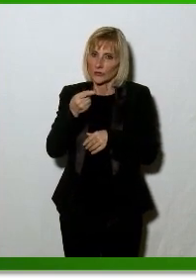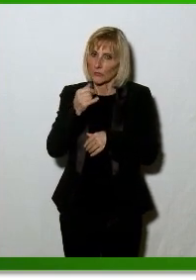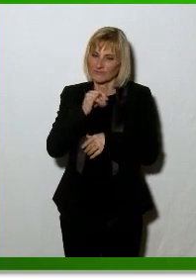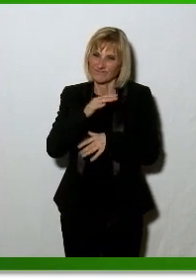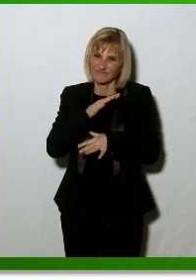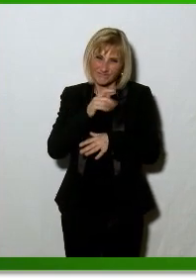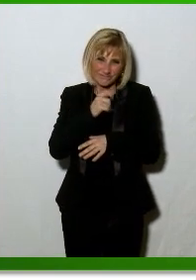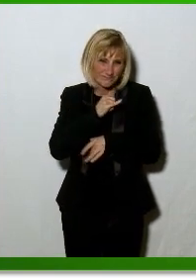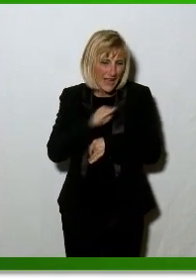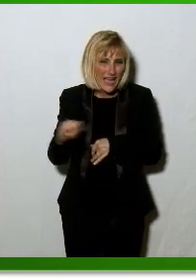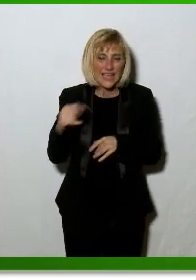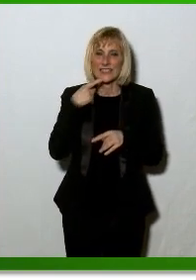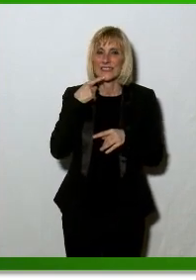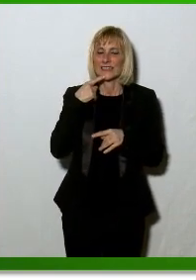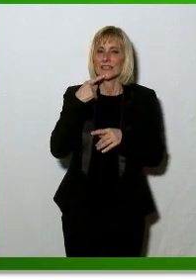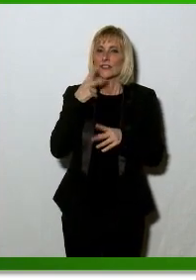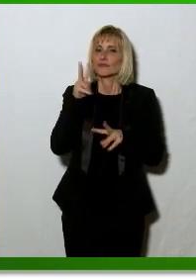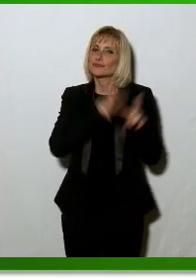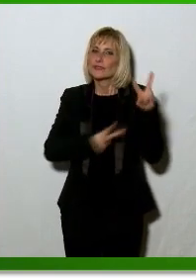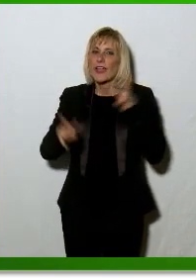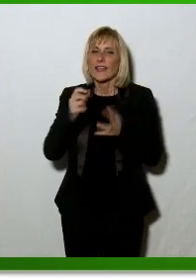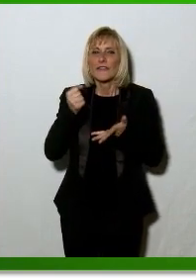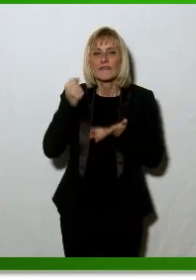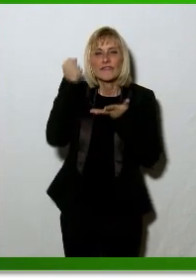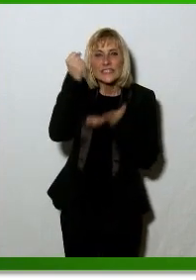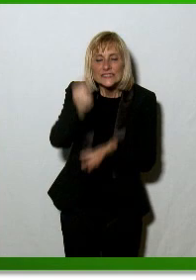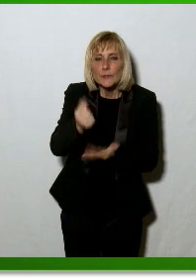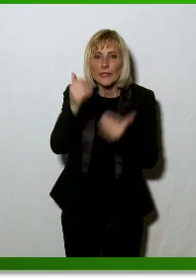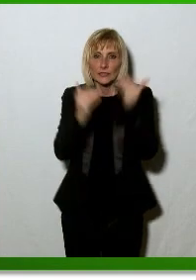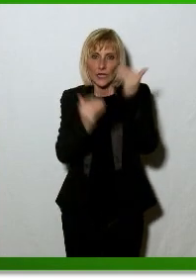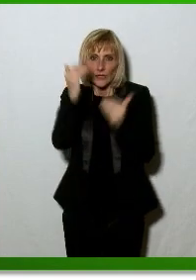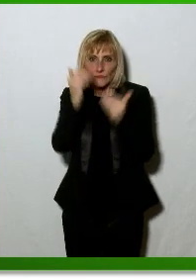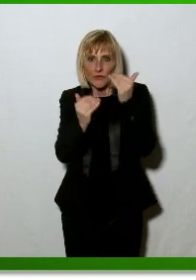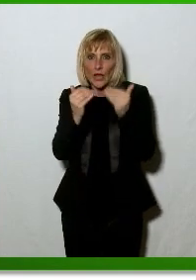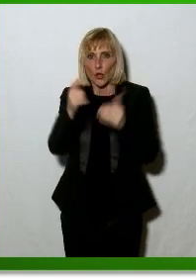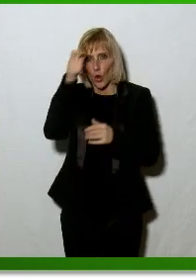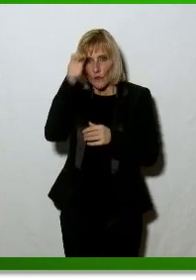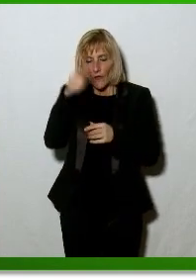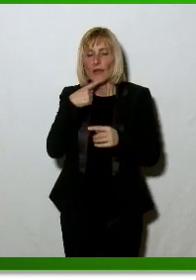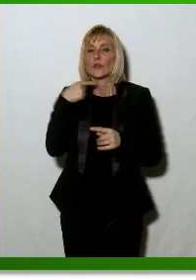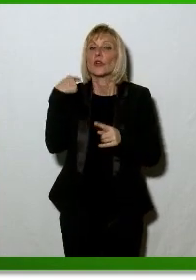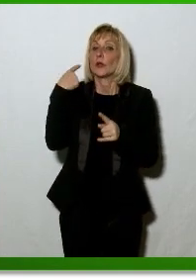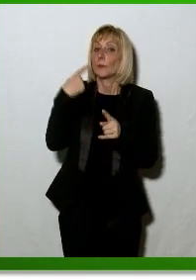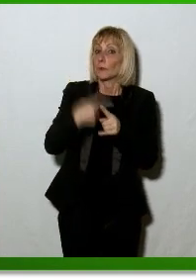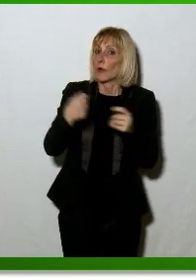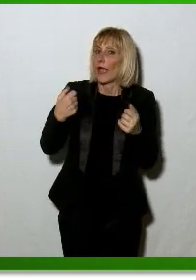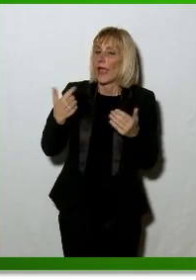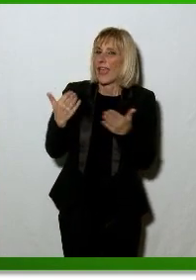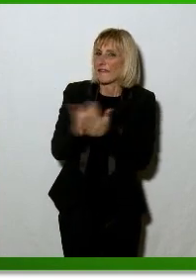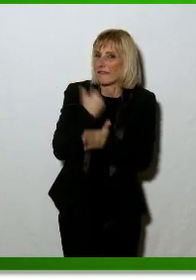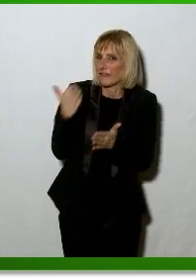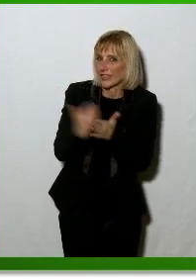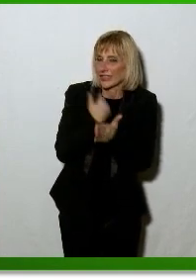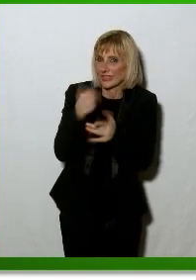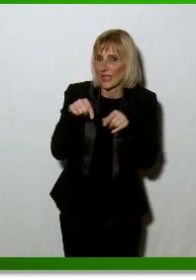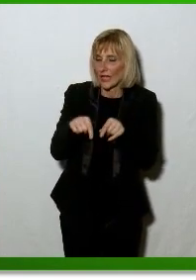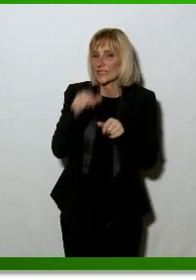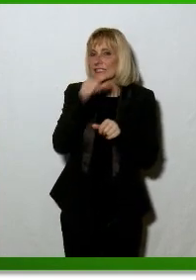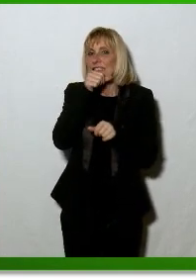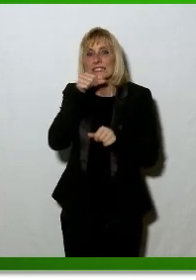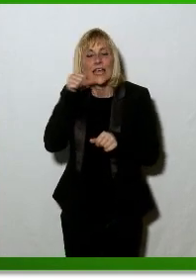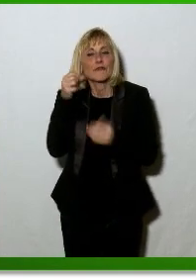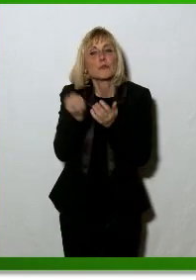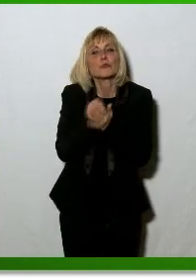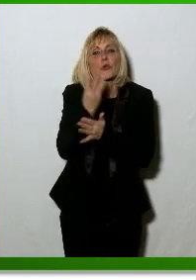che che indirizzano l'individuazione degli investimenti ai vari livelli di governo per contrastare questo serve produrre